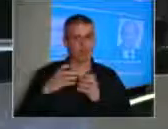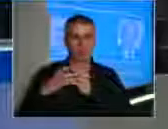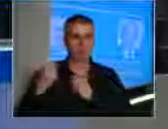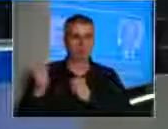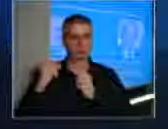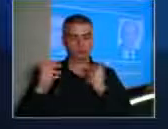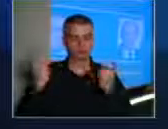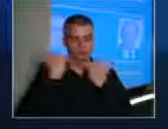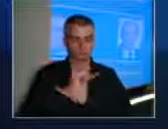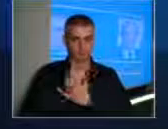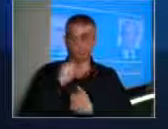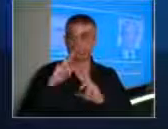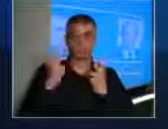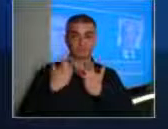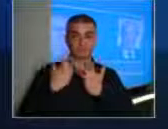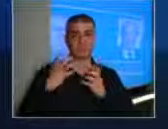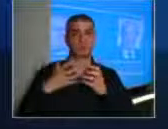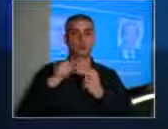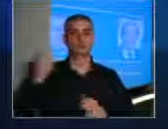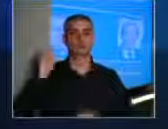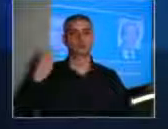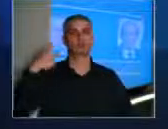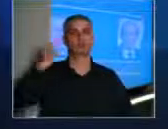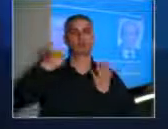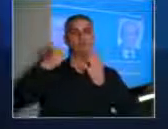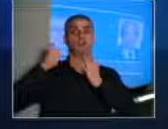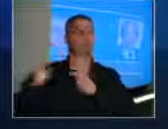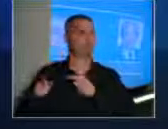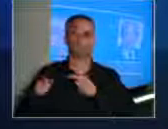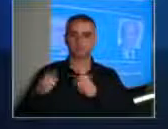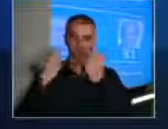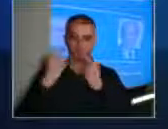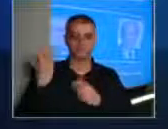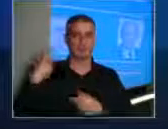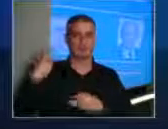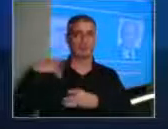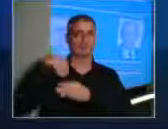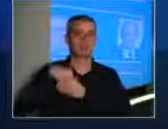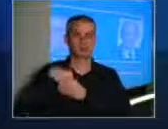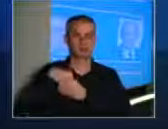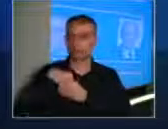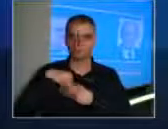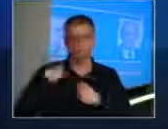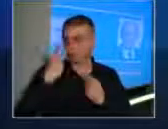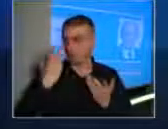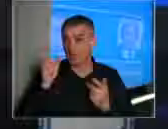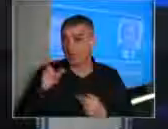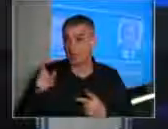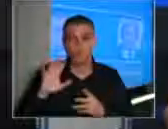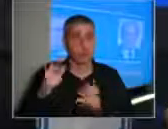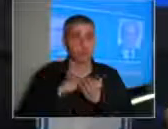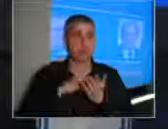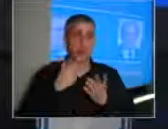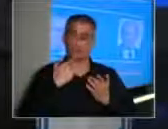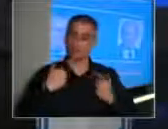איזשהו הטייה. כשאומרים לציבור, לגוש הימין יש יותר מ-60 מנדטים, סופרים את פייגלין בפנים. אני עוד לא ראית דבר כזה. בן אדם בכל מקום